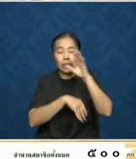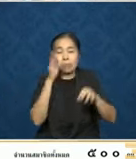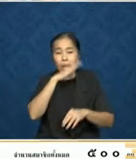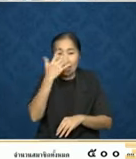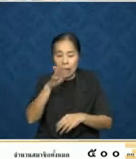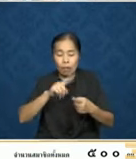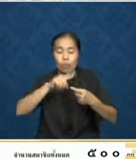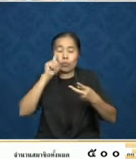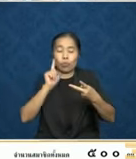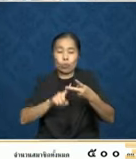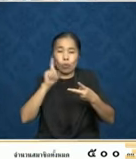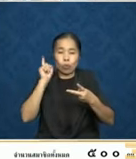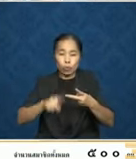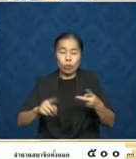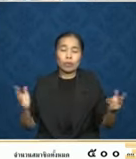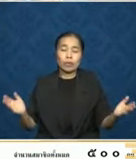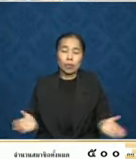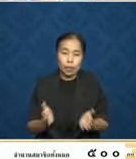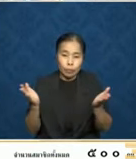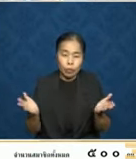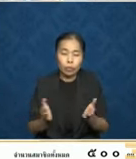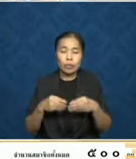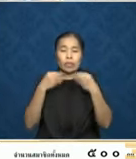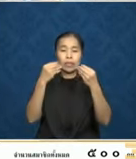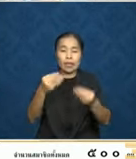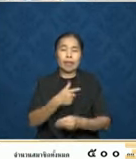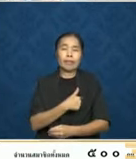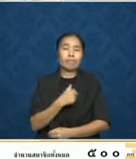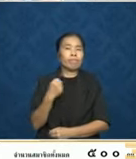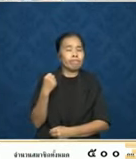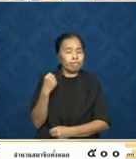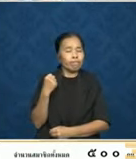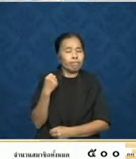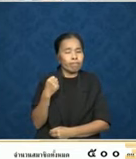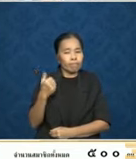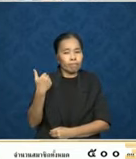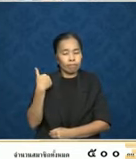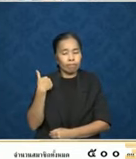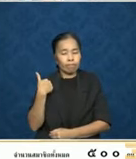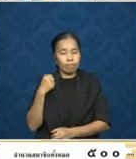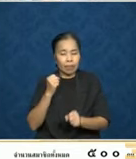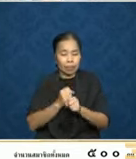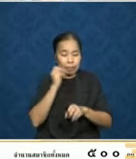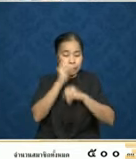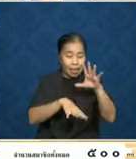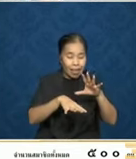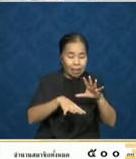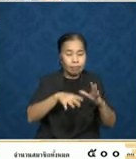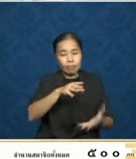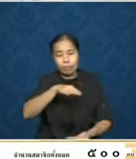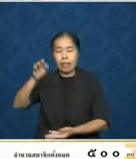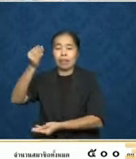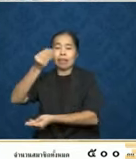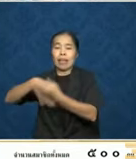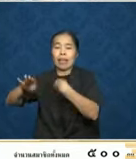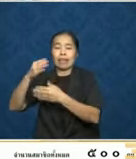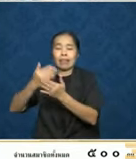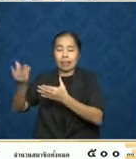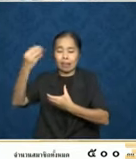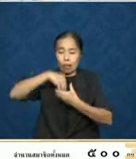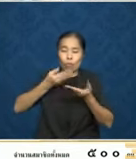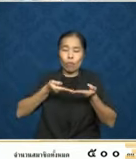นับสนุนในเรื่องของเป็นแรงจูงใจให้พี่น้องเนี่ยได้นำขยะมาเพิ่มมูลค่าเป็นรายได้ให้กับครอบครัวได้ครับท่านประธานขอบ